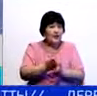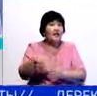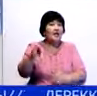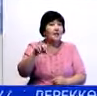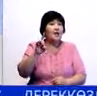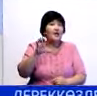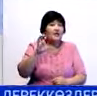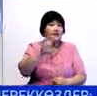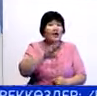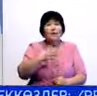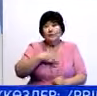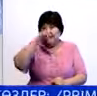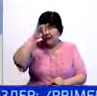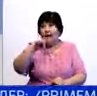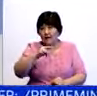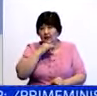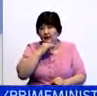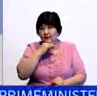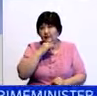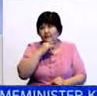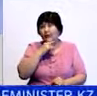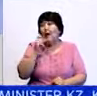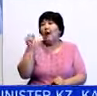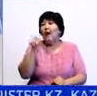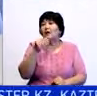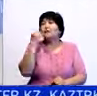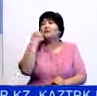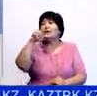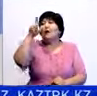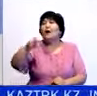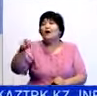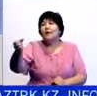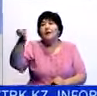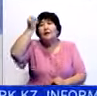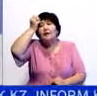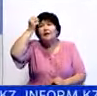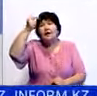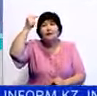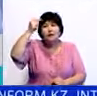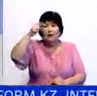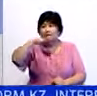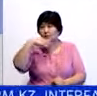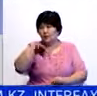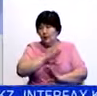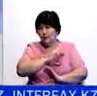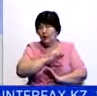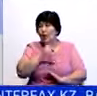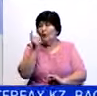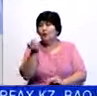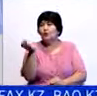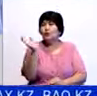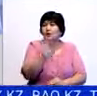кезінде біздің қазақтың алтын қаймағы кетті. Зиялыларымыздың алтын қаймағы кетті. Жүздеген мың